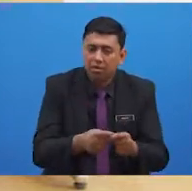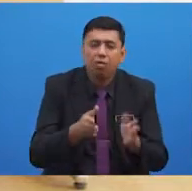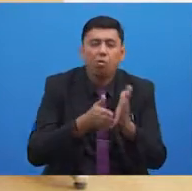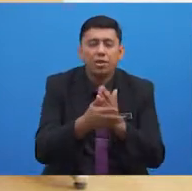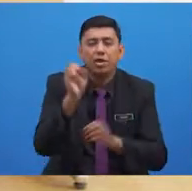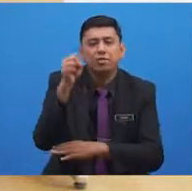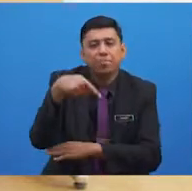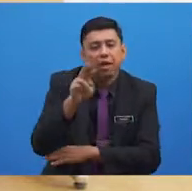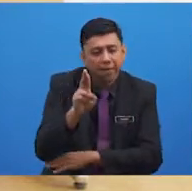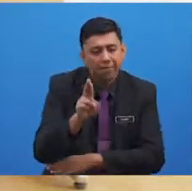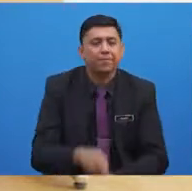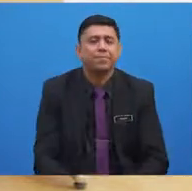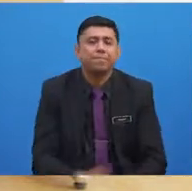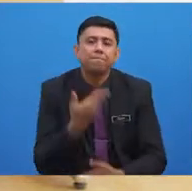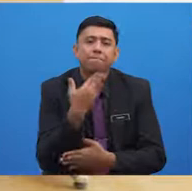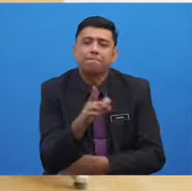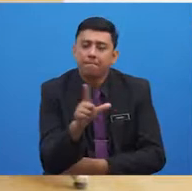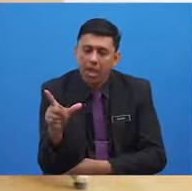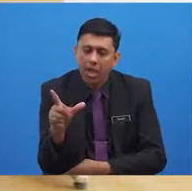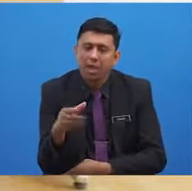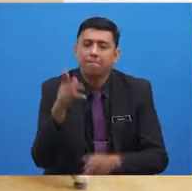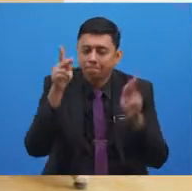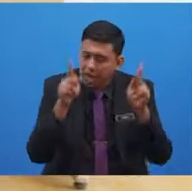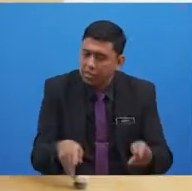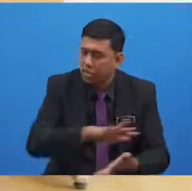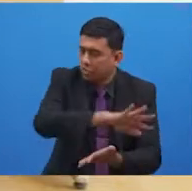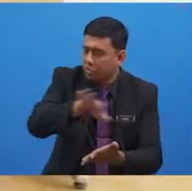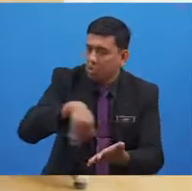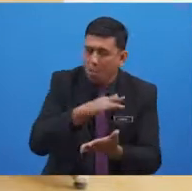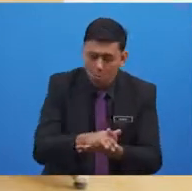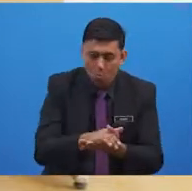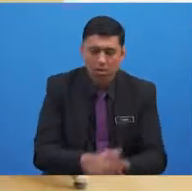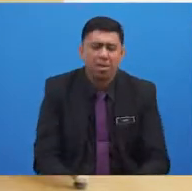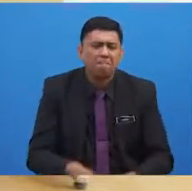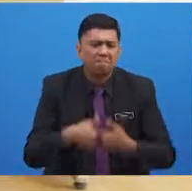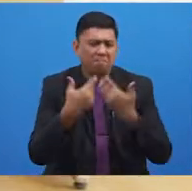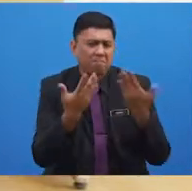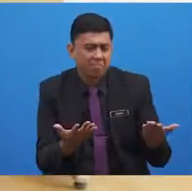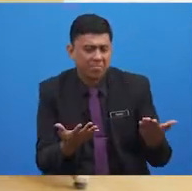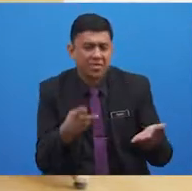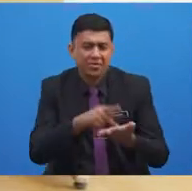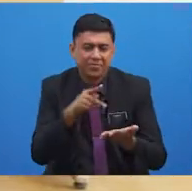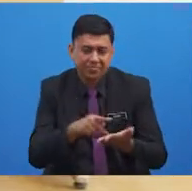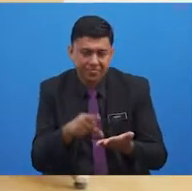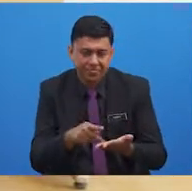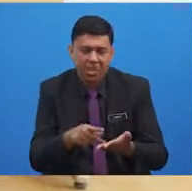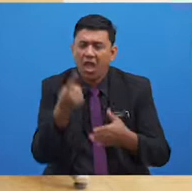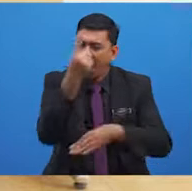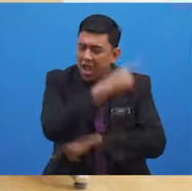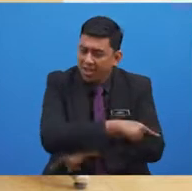SPR. Baiklah para pelajar semua, bagaimana sekiranya pada hari